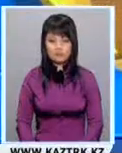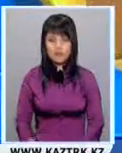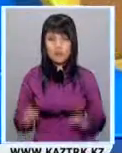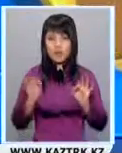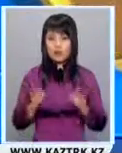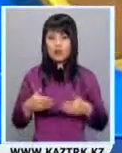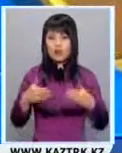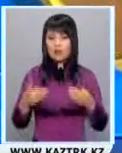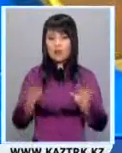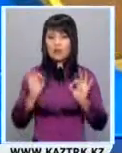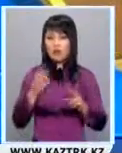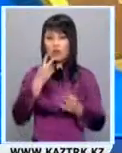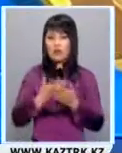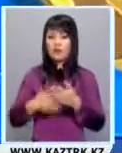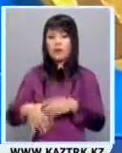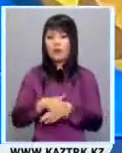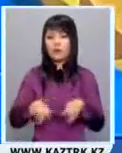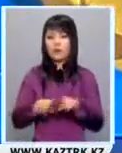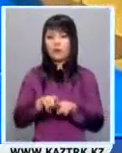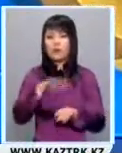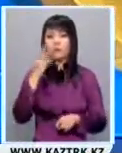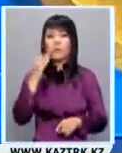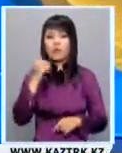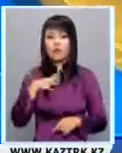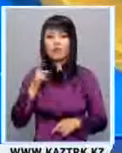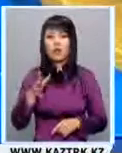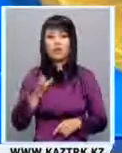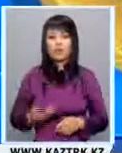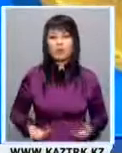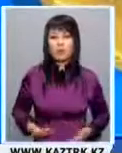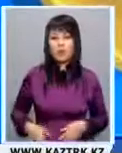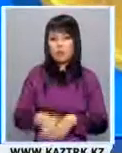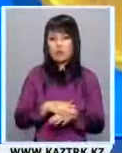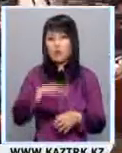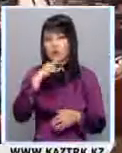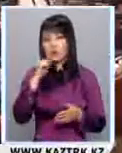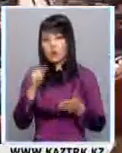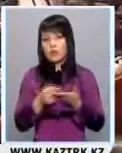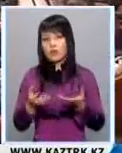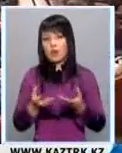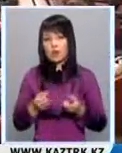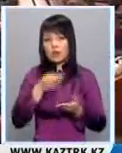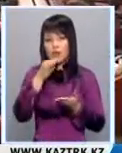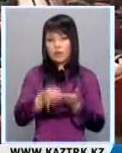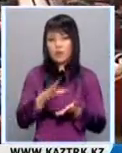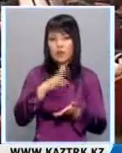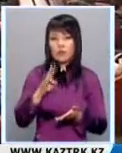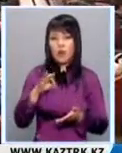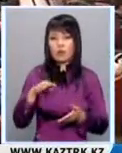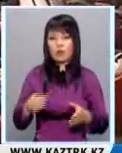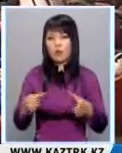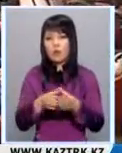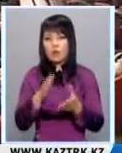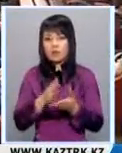Әділет кеңес береді республикалық шарасы барысында алматылық 1500 тұрғын көкейінде жүрген сауалдарына жауап алды. Нұр Отан халықтық